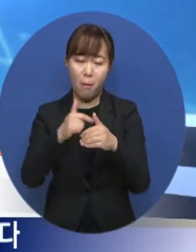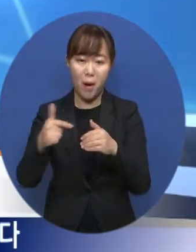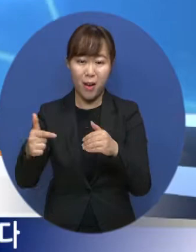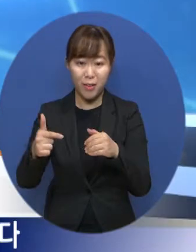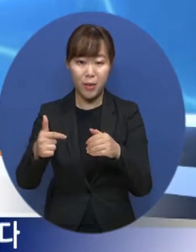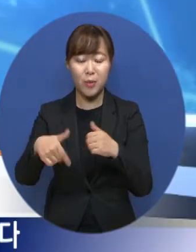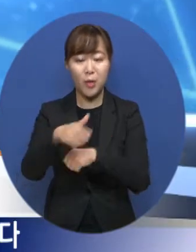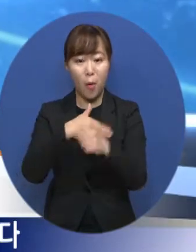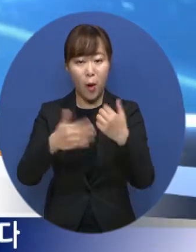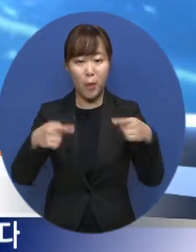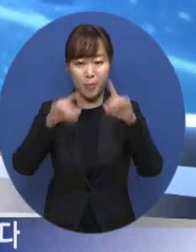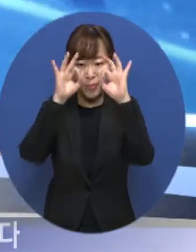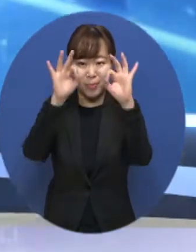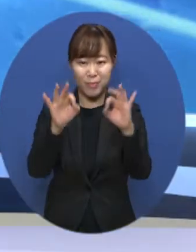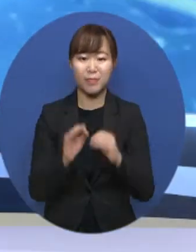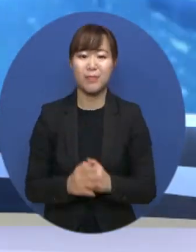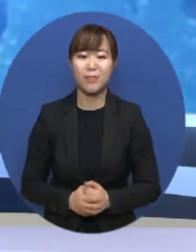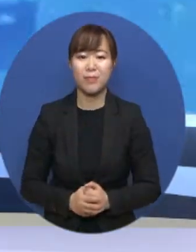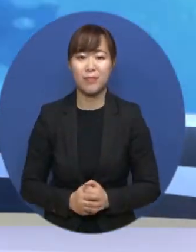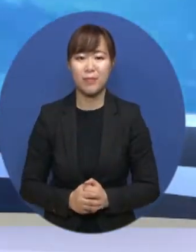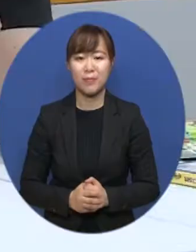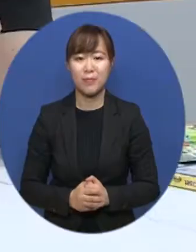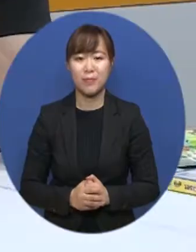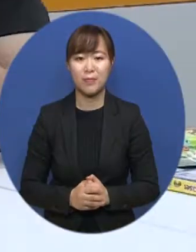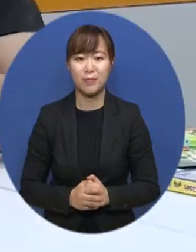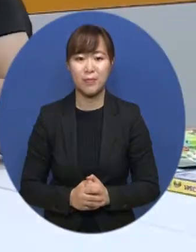현장소식 백미 란 기자가 보도합니다